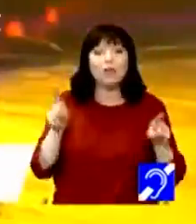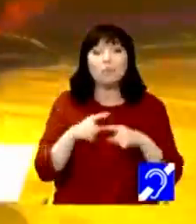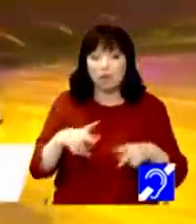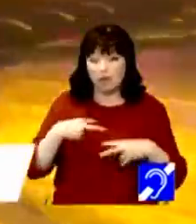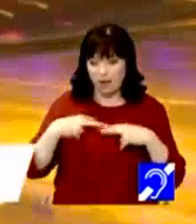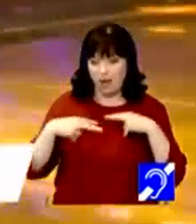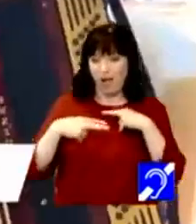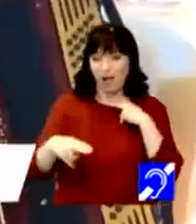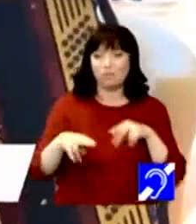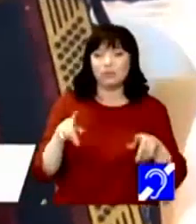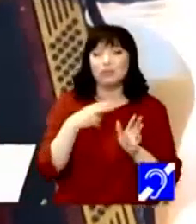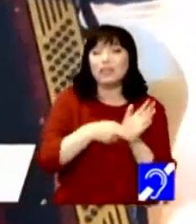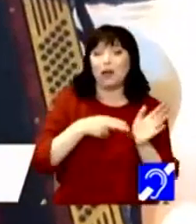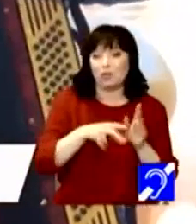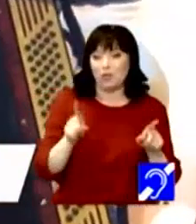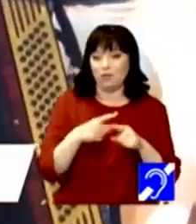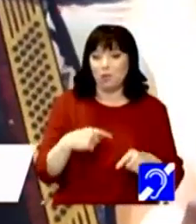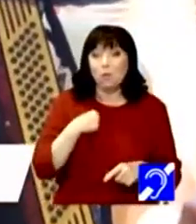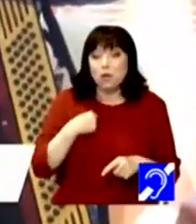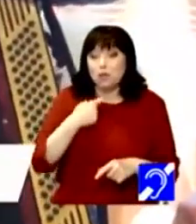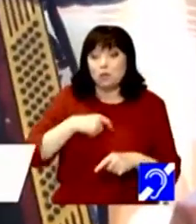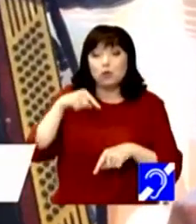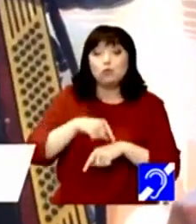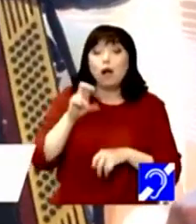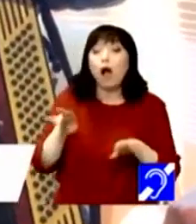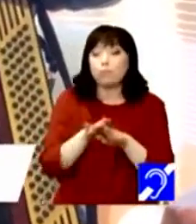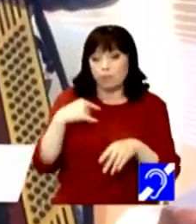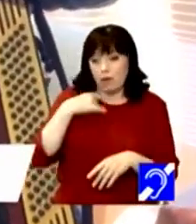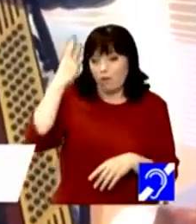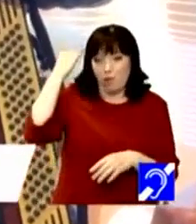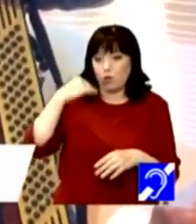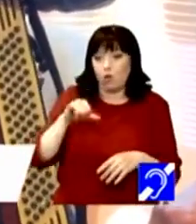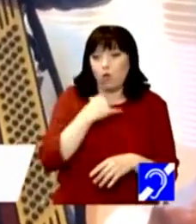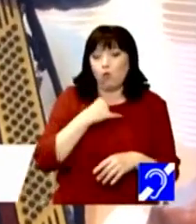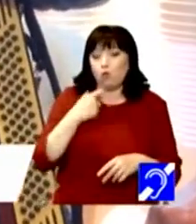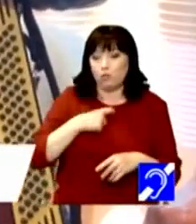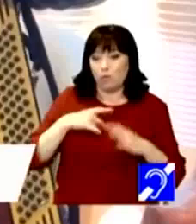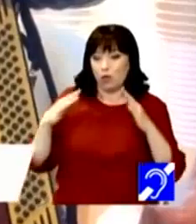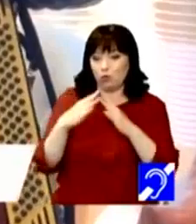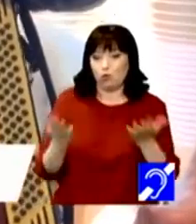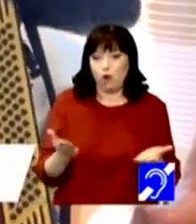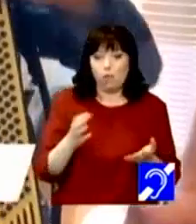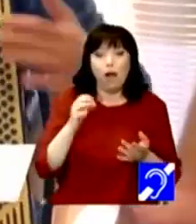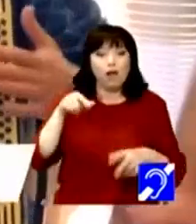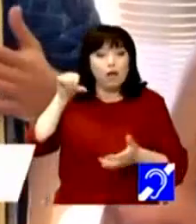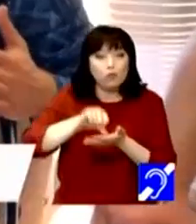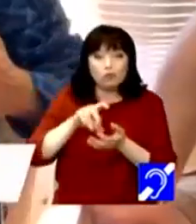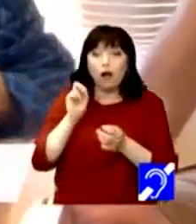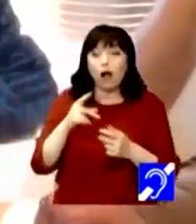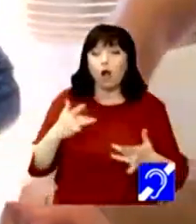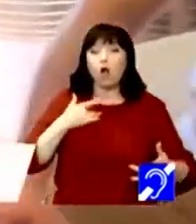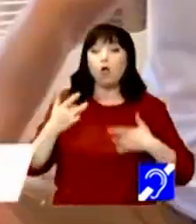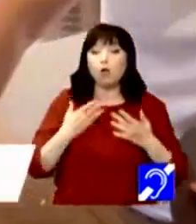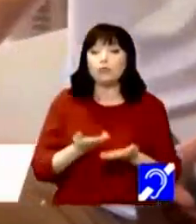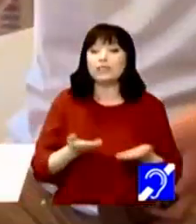cu noi. Ne-am simțit ca acasă, ne-am simțit ca în Moldova, am cântat ca într-un spectacol obișnuit cu echipa de la